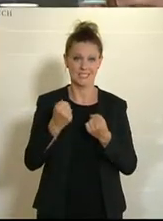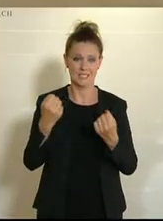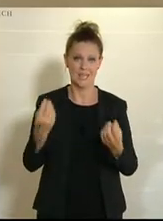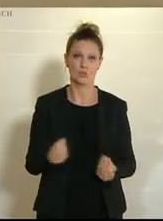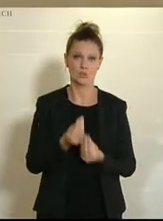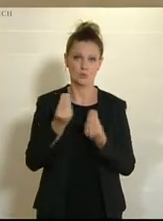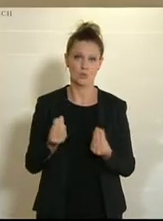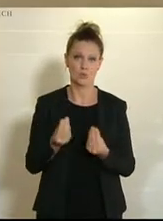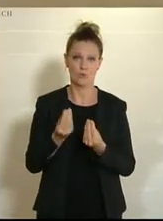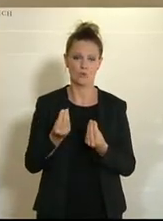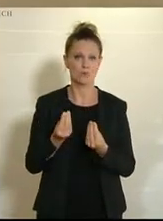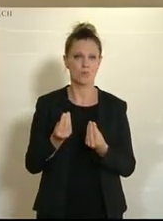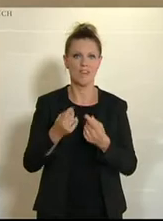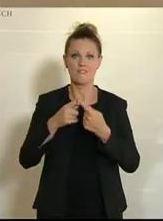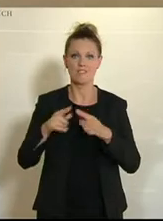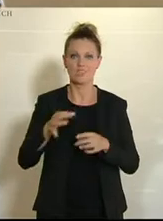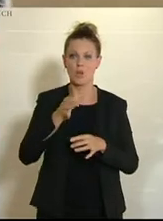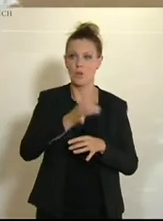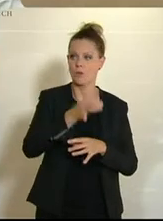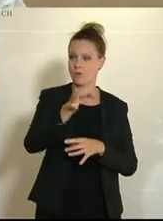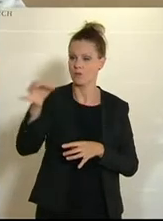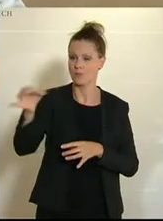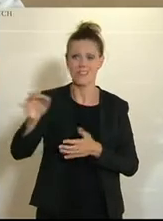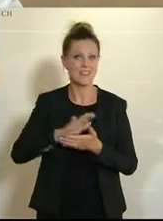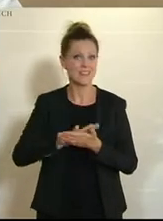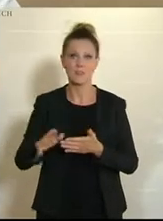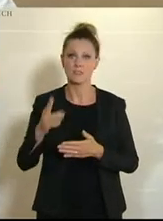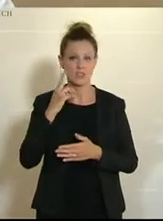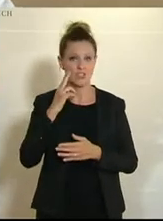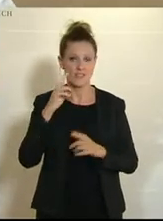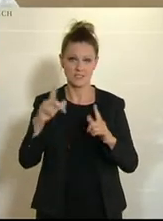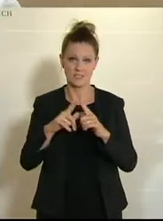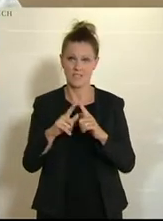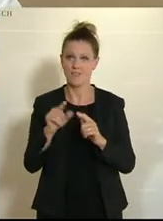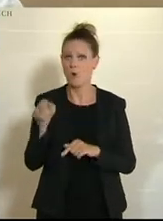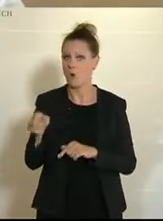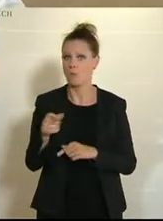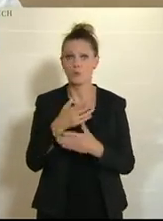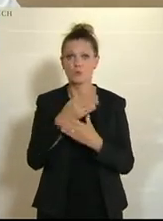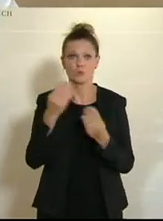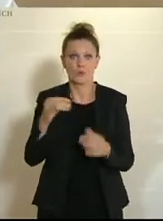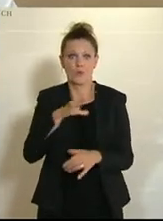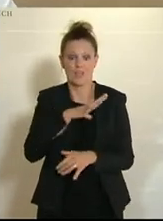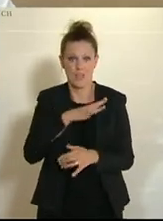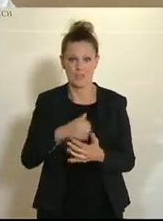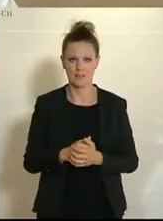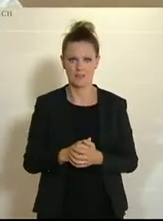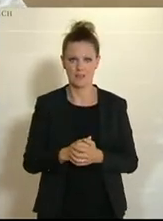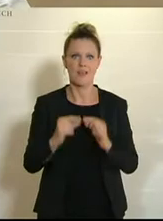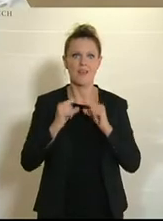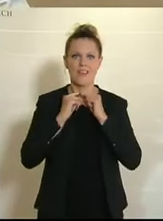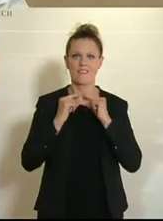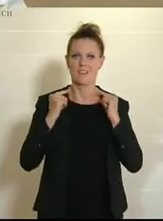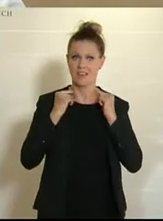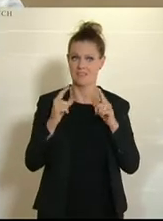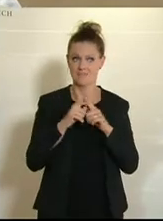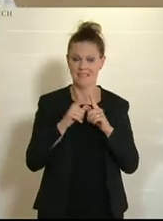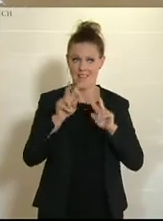Sicherheitsgründen immer an unterschiedlichen Orten machen wollen und nie im Stephansdom, weil es zu gefährlich ist. Und die evangelische Kirche spricht von